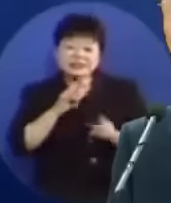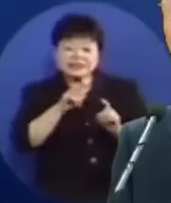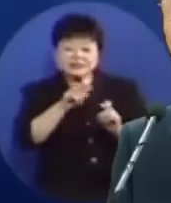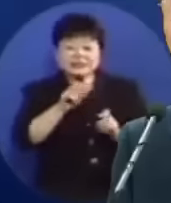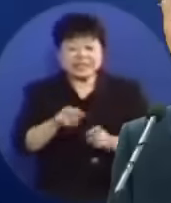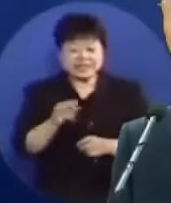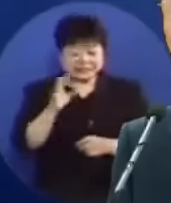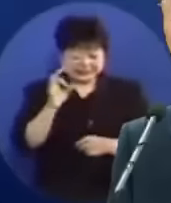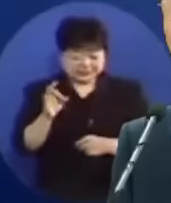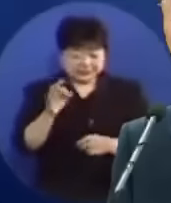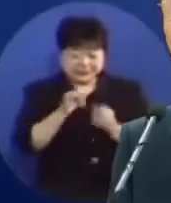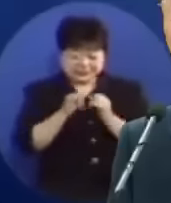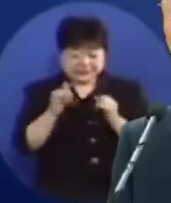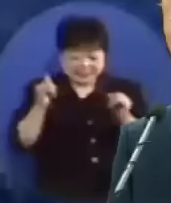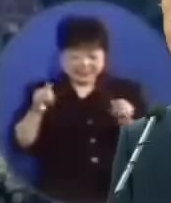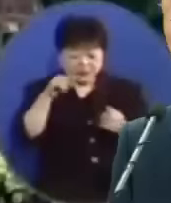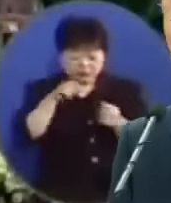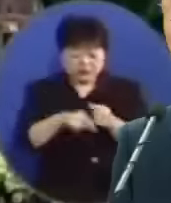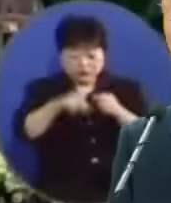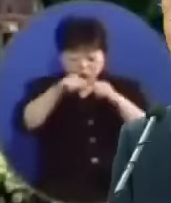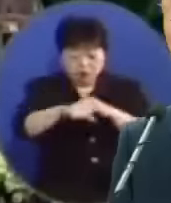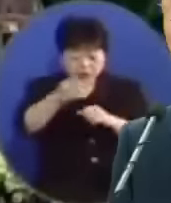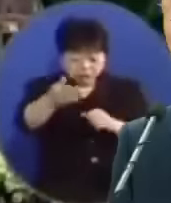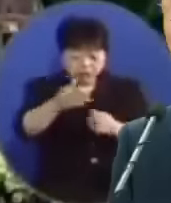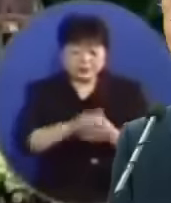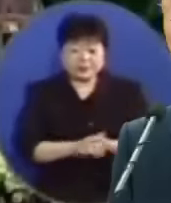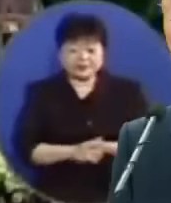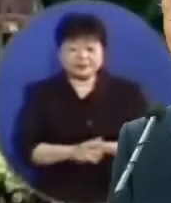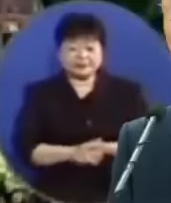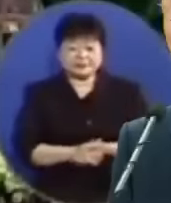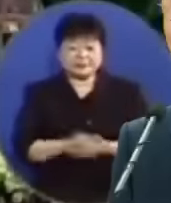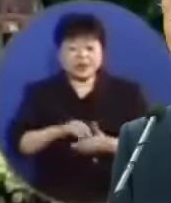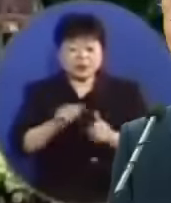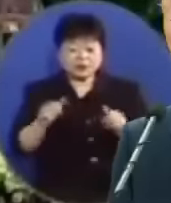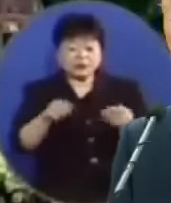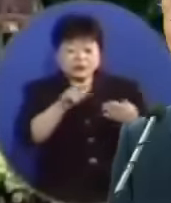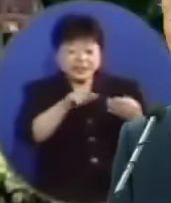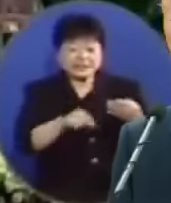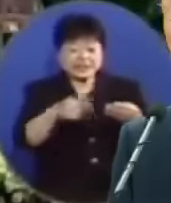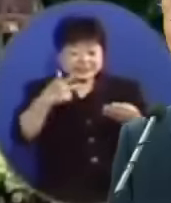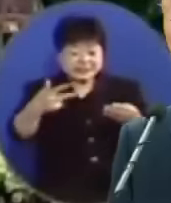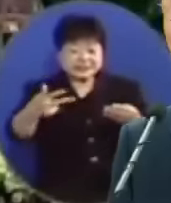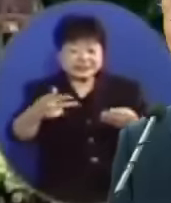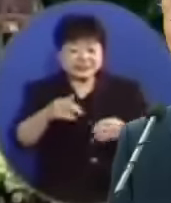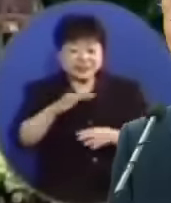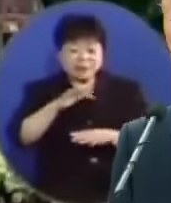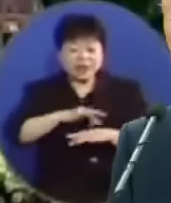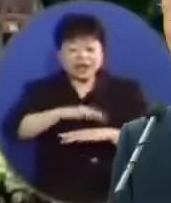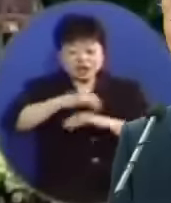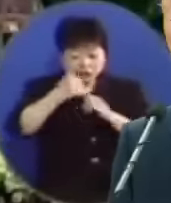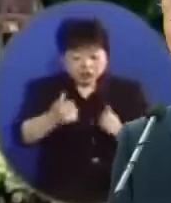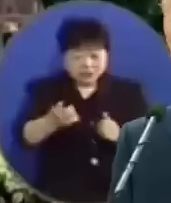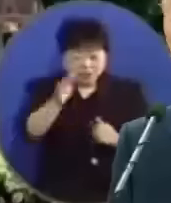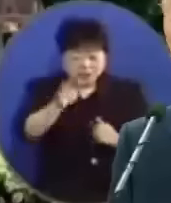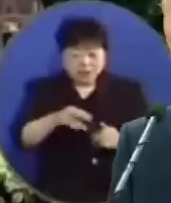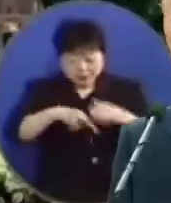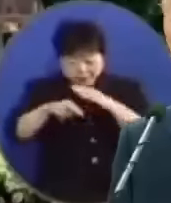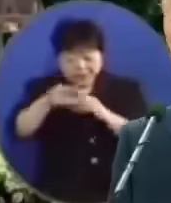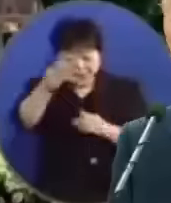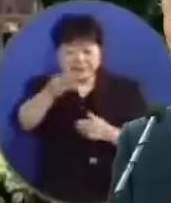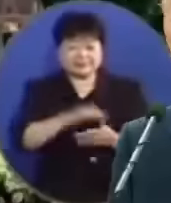10절. 결국 사람을 죽이고 멸망시키는 것입니다. 야고보서 4장 7절에 마귀를 대적하라. 그리하면 너희를